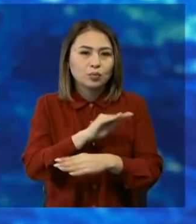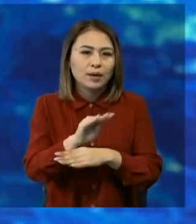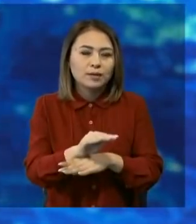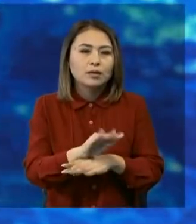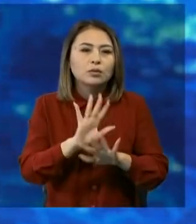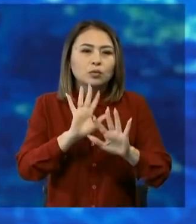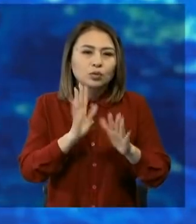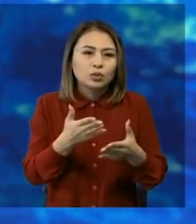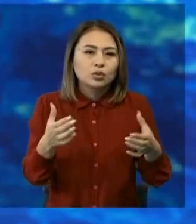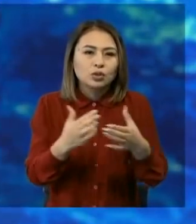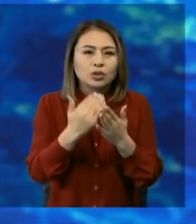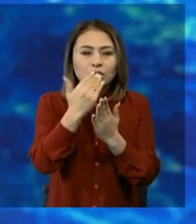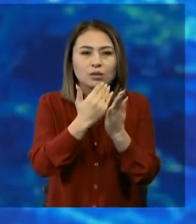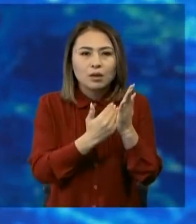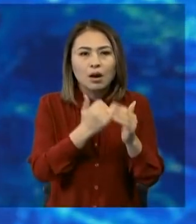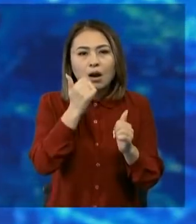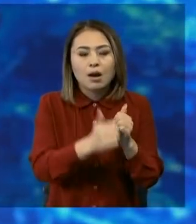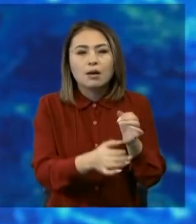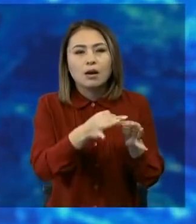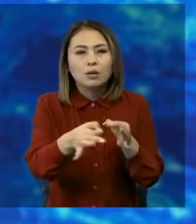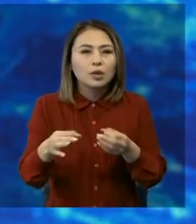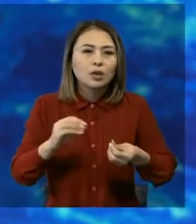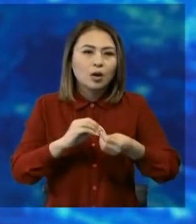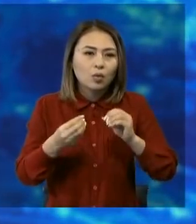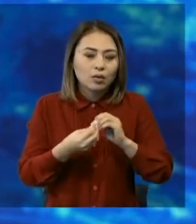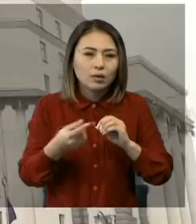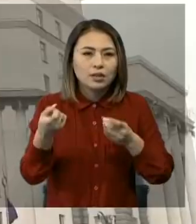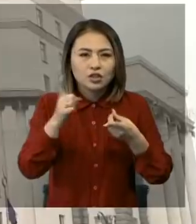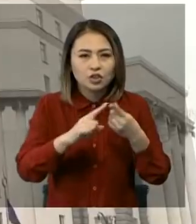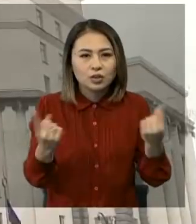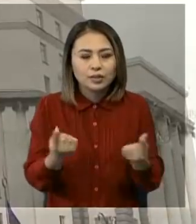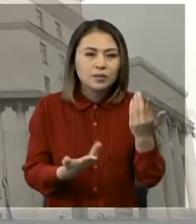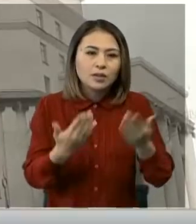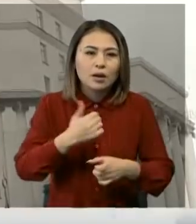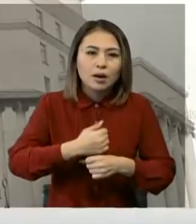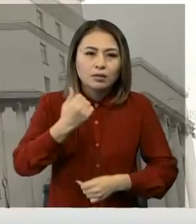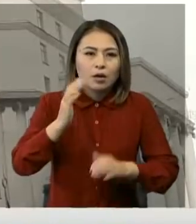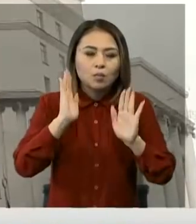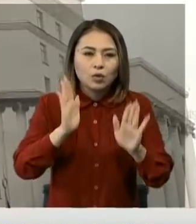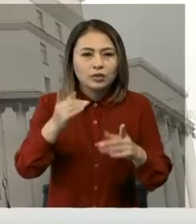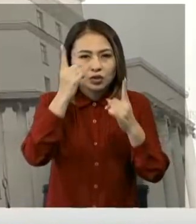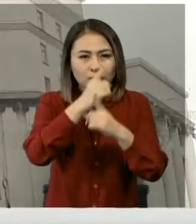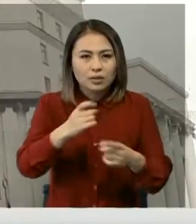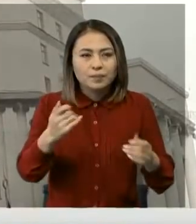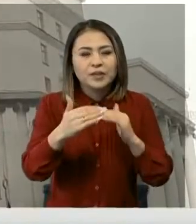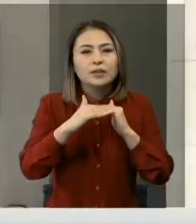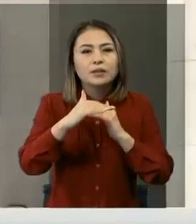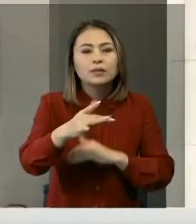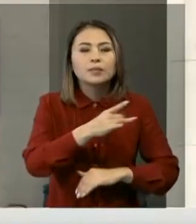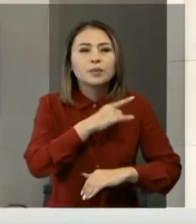мүмкін. Сонымен қатар, ол төтенше жағдай режимінің әр аймақтағы ахуалға қарай жеңіл немесе қатаң болатынын